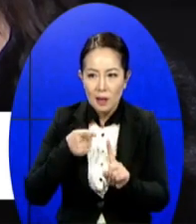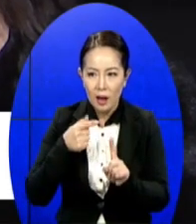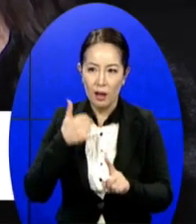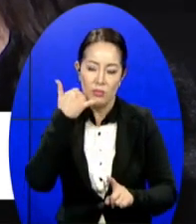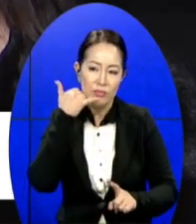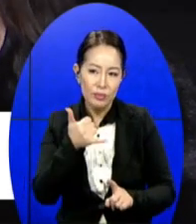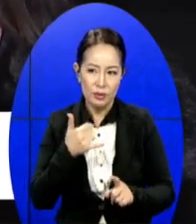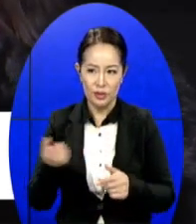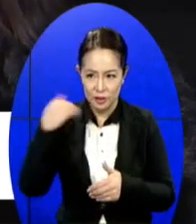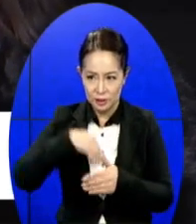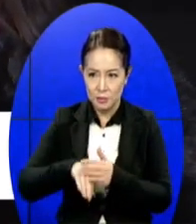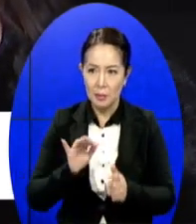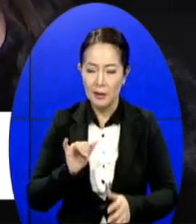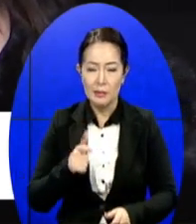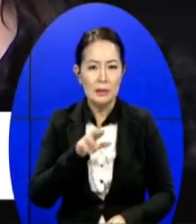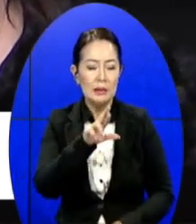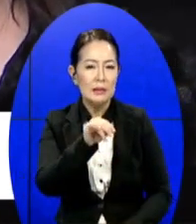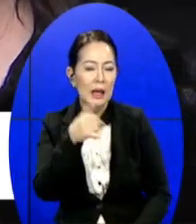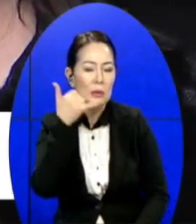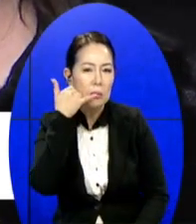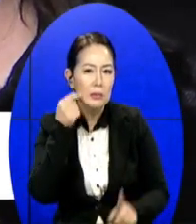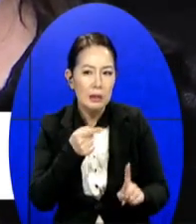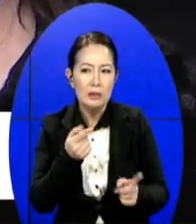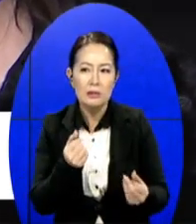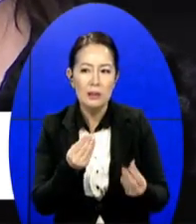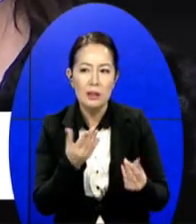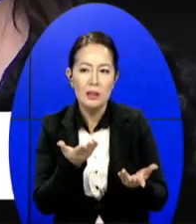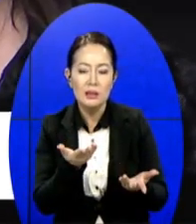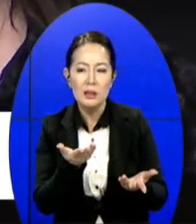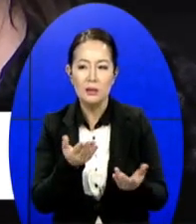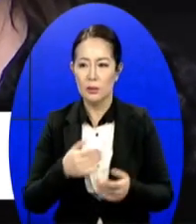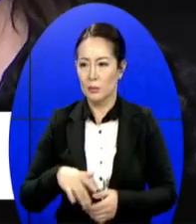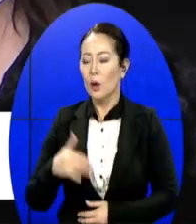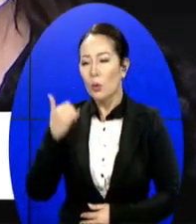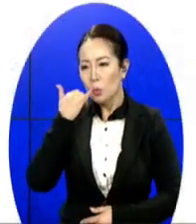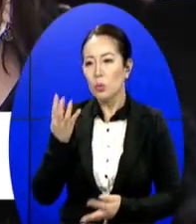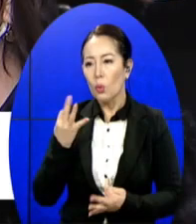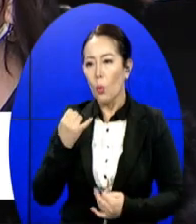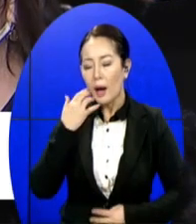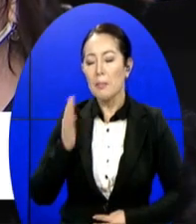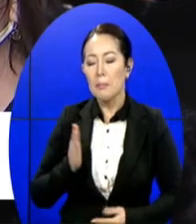юм л дээ. Захиалгыг ер нь яаж өгдөг юм? Тэрний сайн мэдгүй. Дугаарлаг баг.